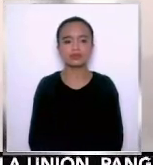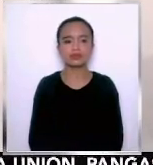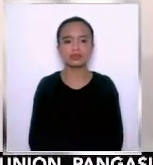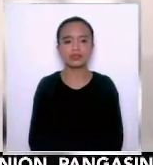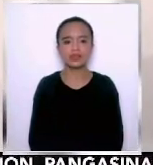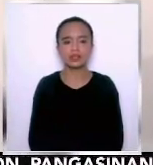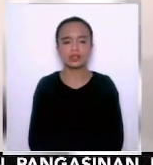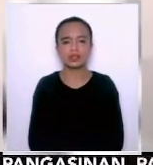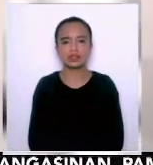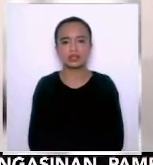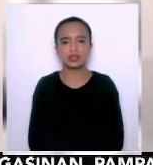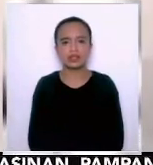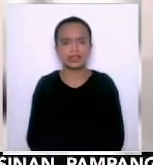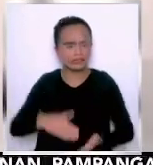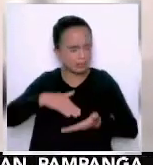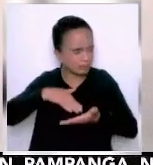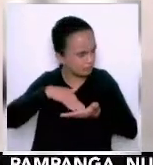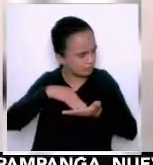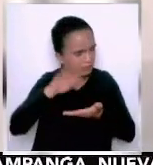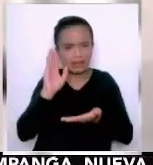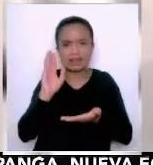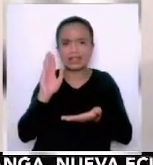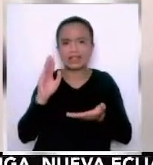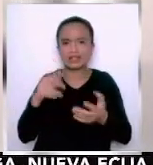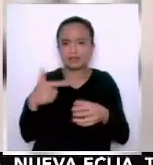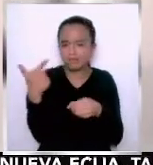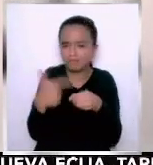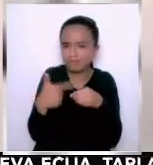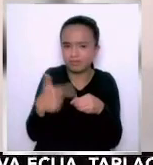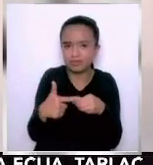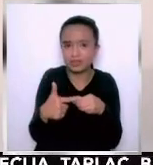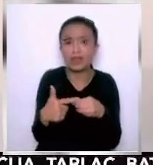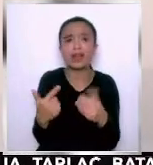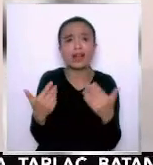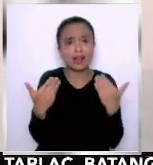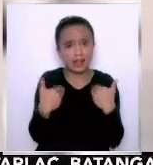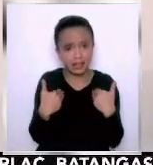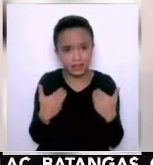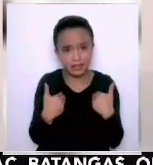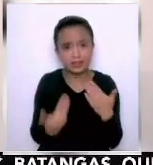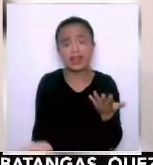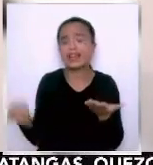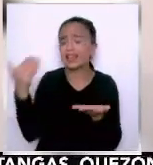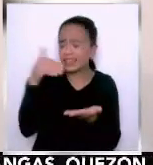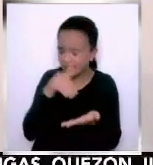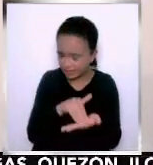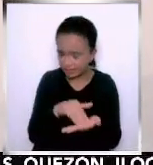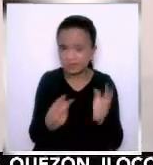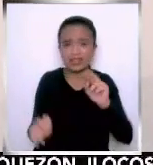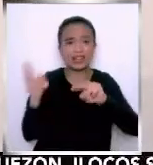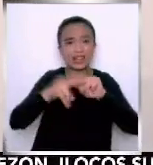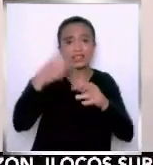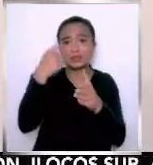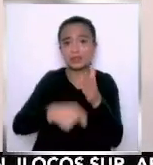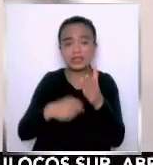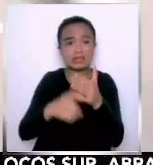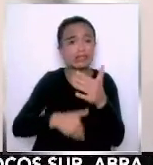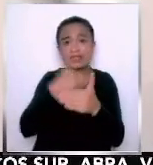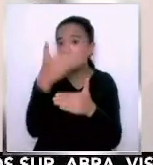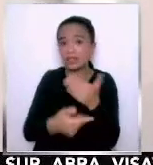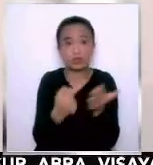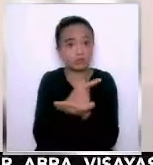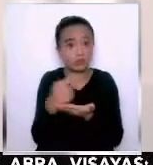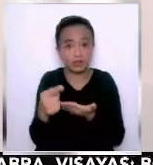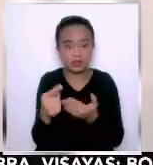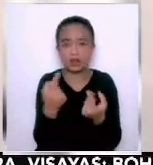pagtaas na nga ng presyo ng mga produktong petrolyo, may nakaamba na namang dagdag presyo sa susunod na linggo. Pero ngayon